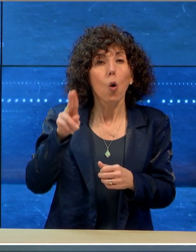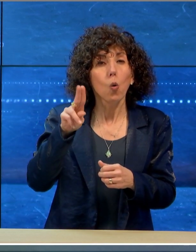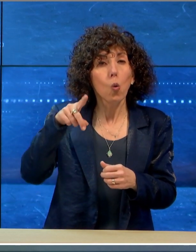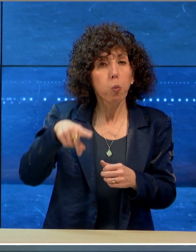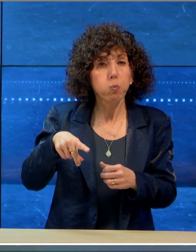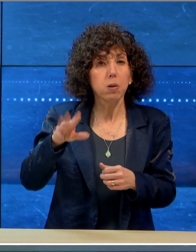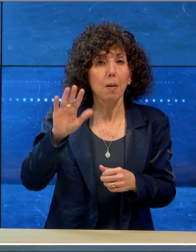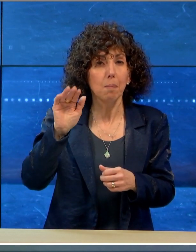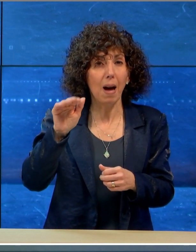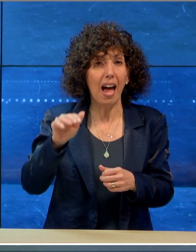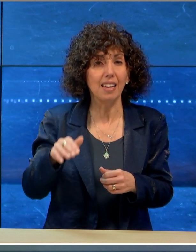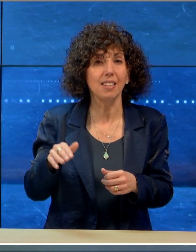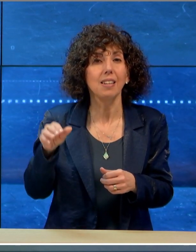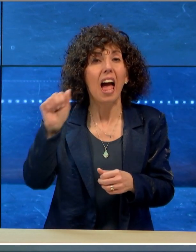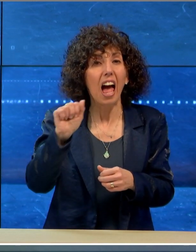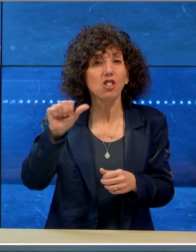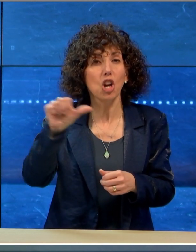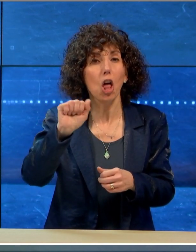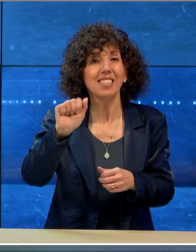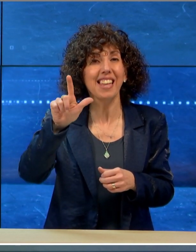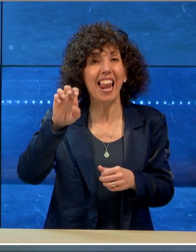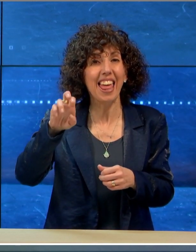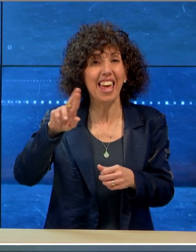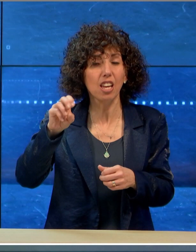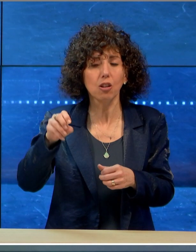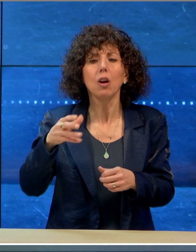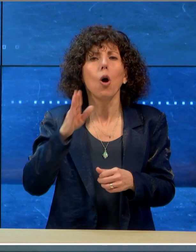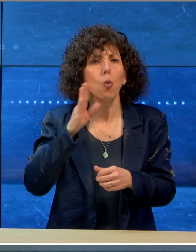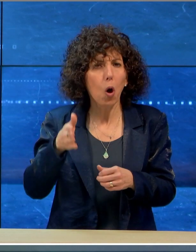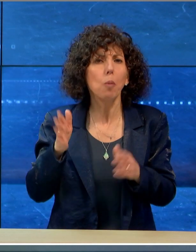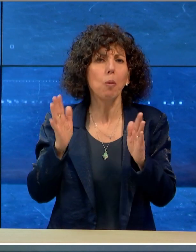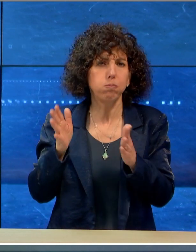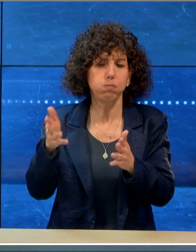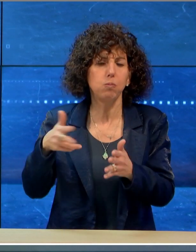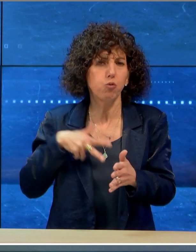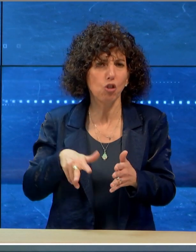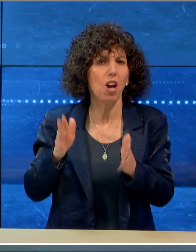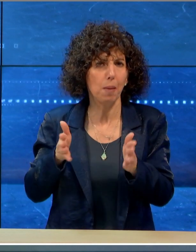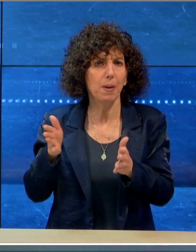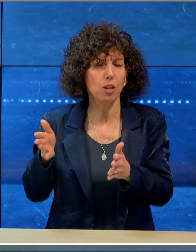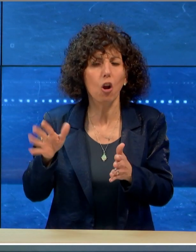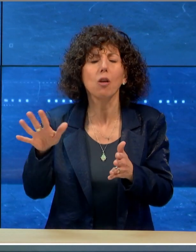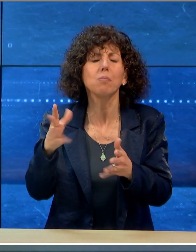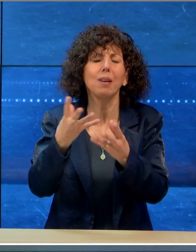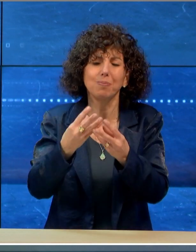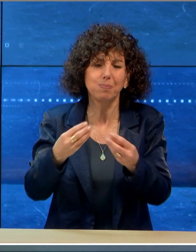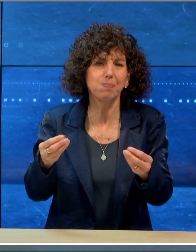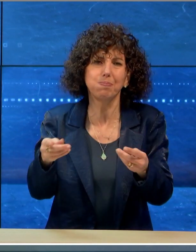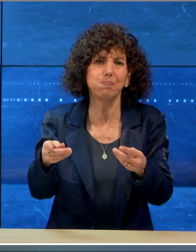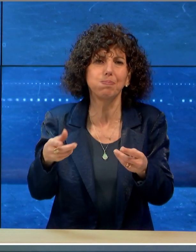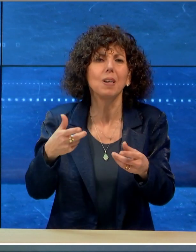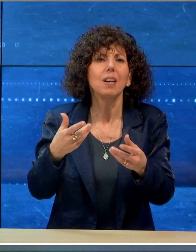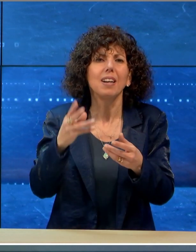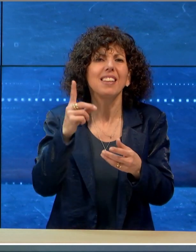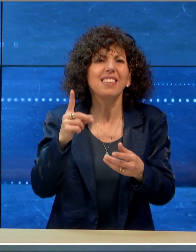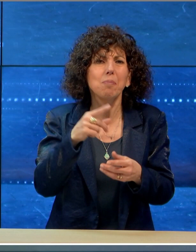Angelo Salerno pur dichiarando nella pericolosità sociale ha assolto in abbreviato di